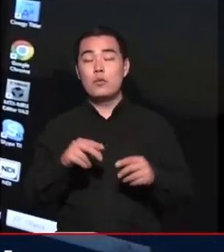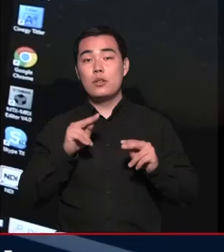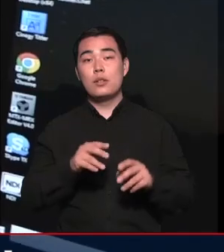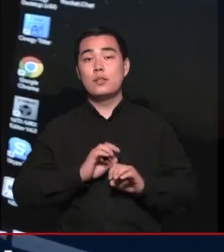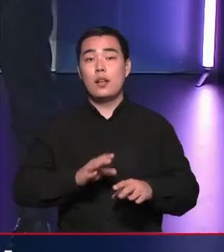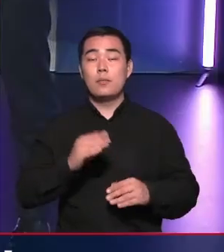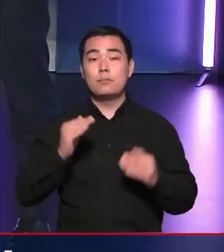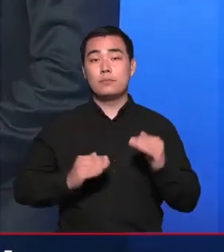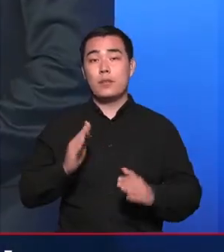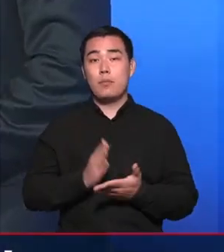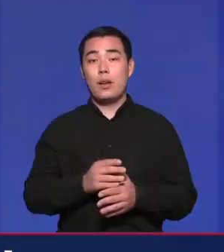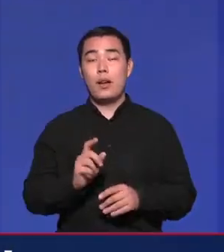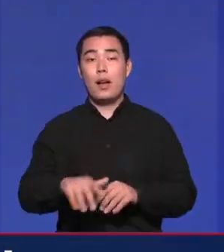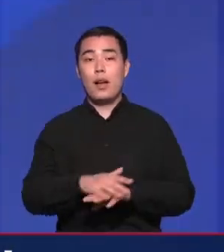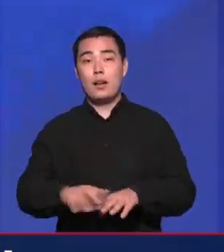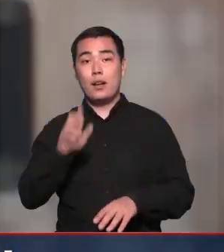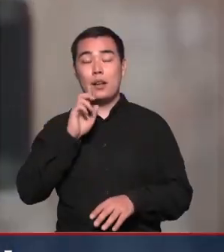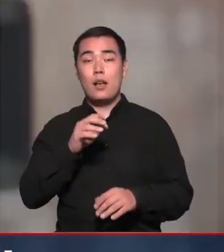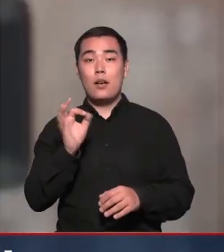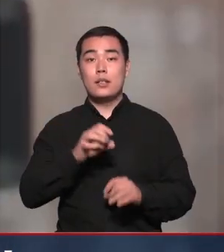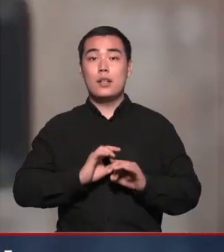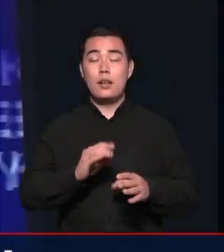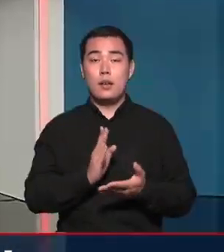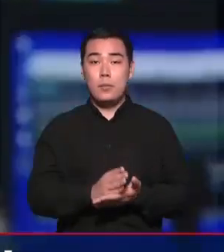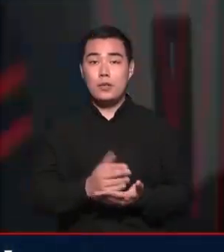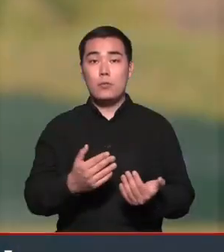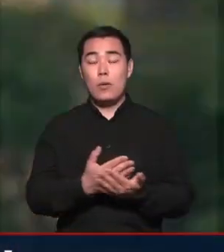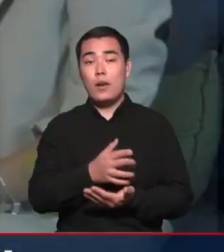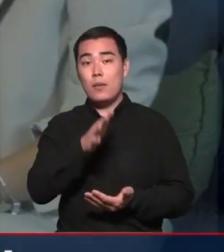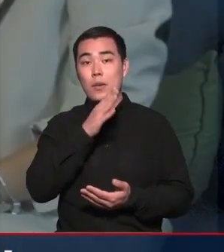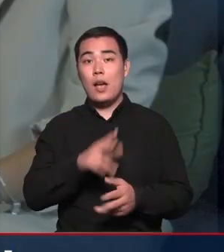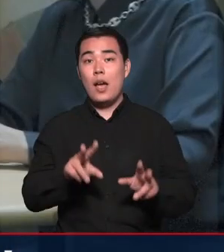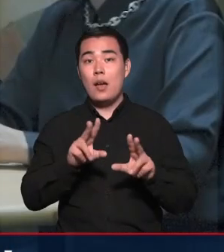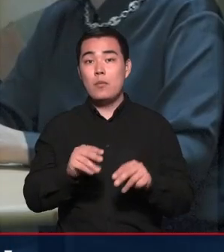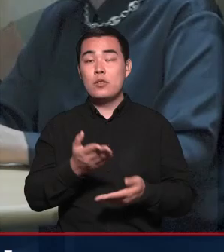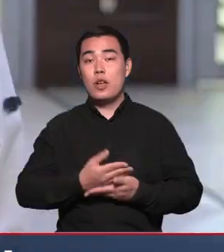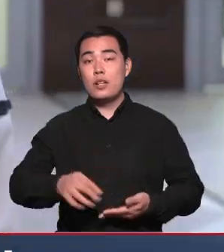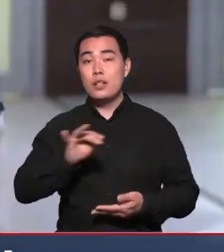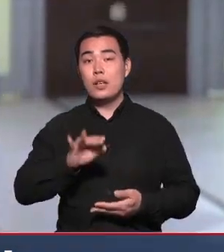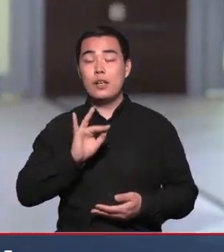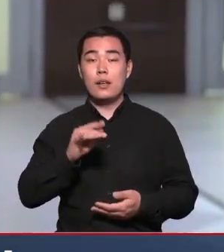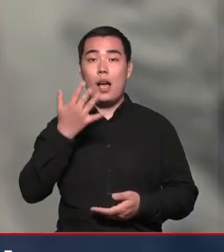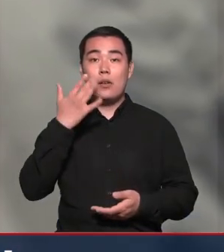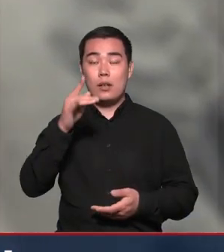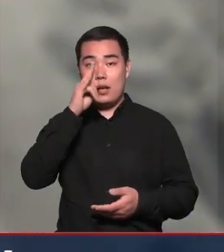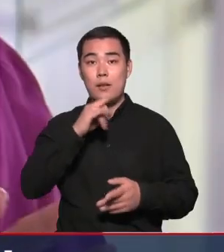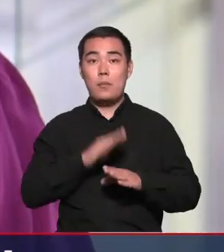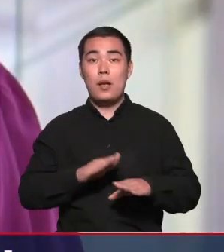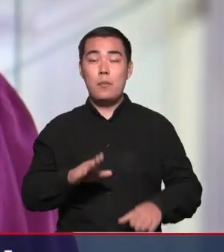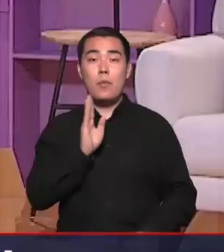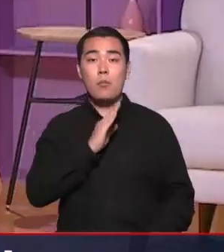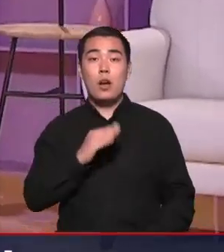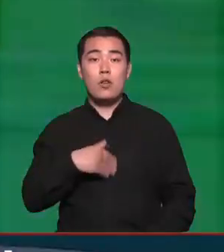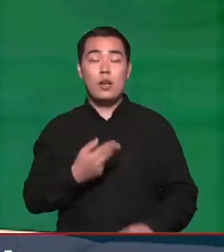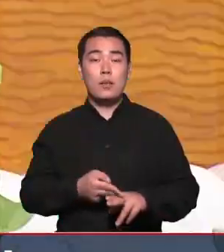сараптайды. Қоғамдық һәм мемлекеттік мәселелерді қаузайды. Арна эфиріндегі жаңа уақыт, уәде, наша история. Шетелдегі қазақ балалары ана болғым келет